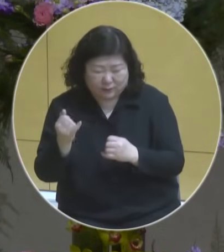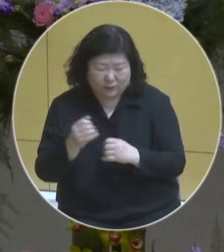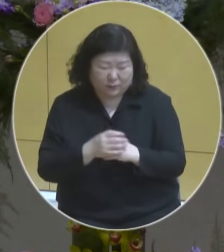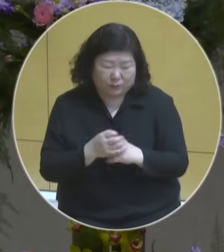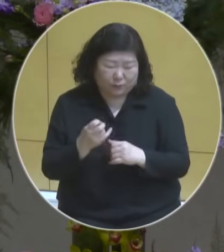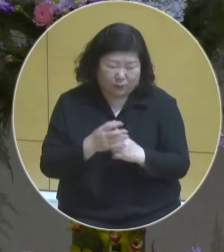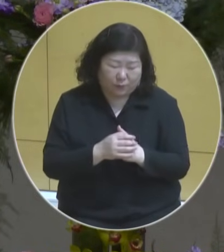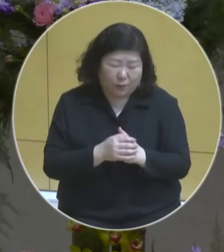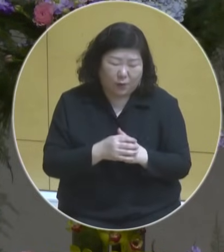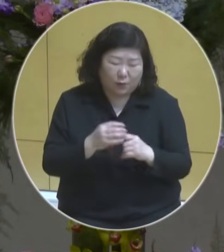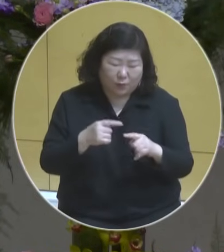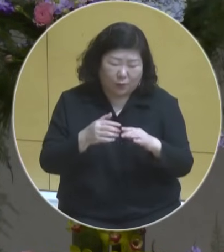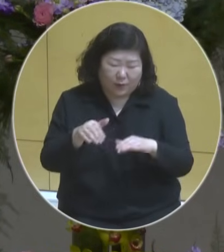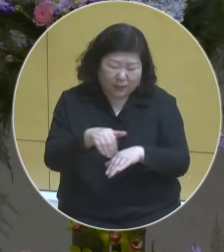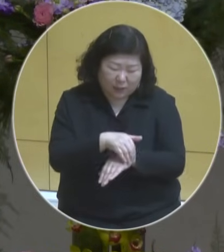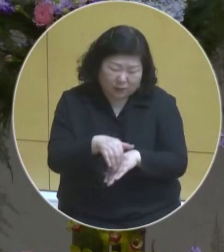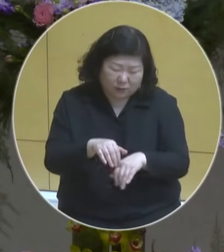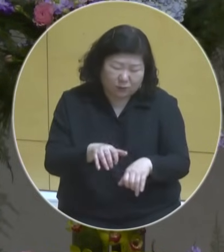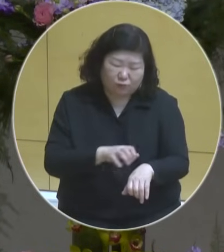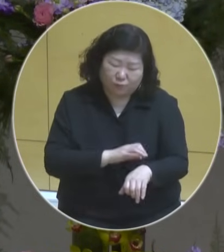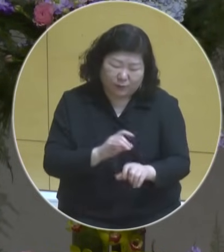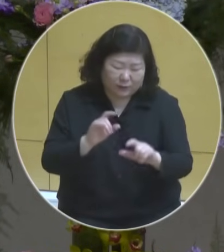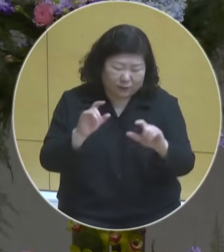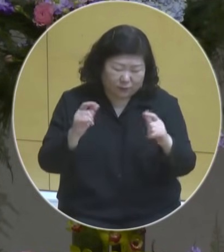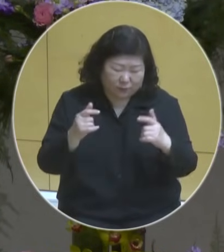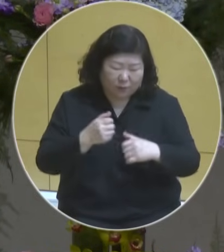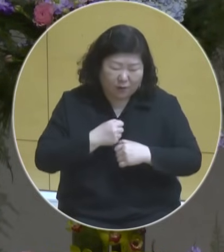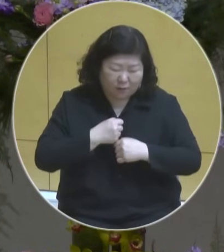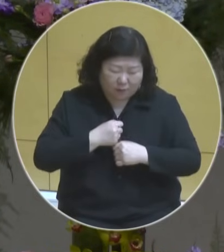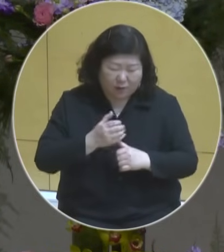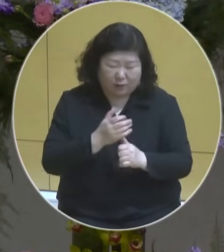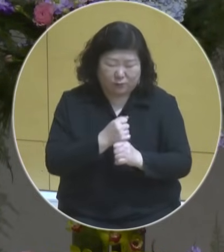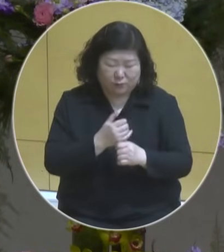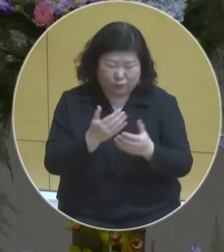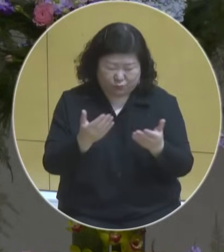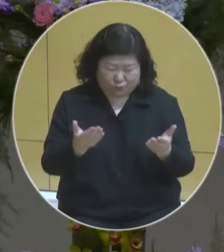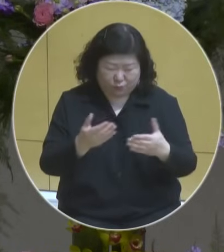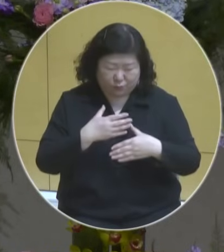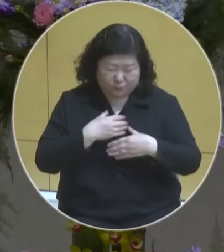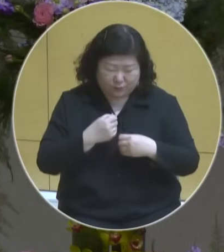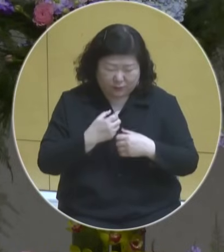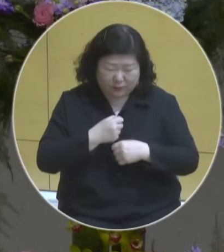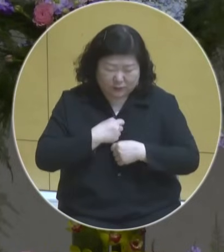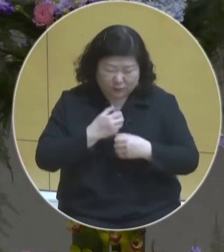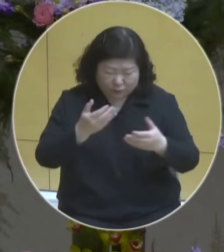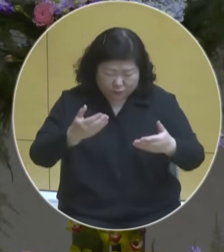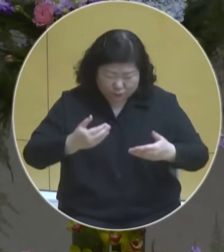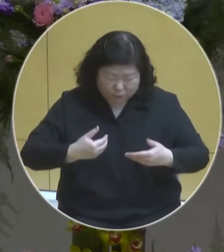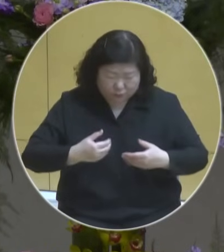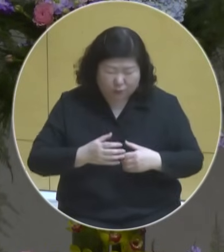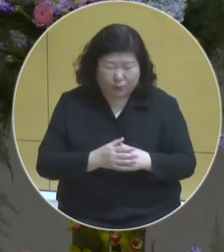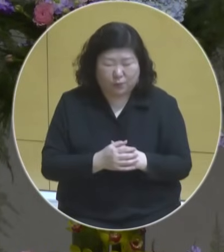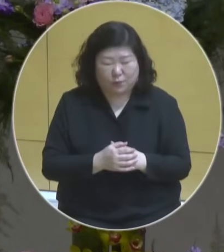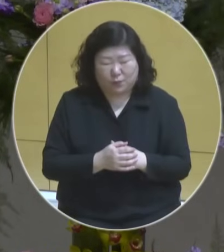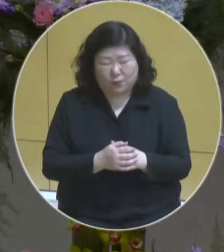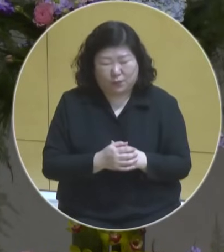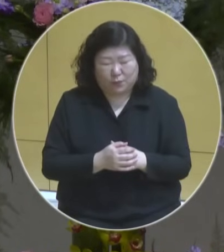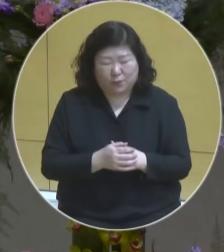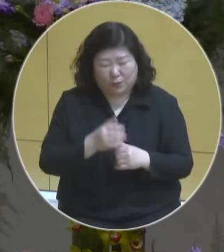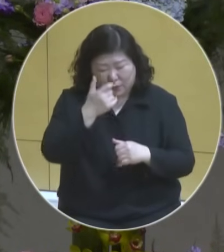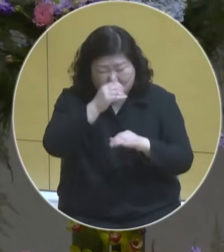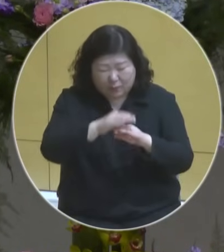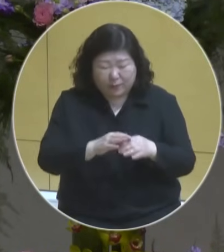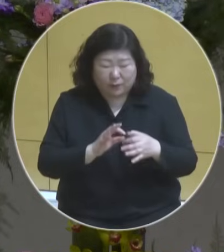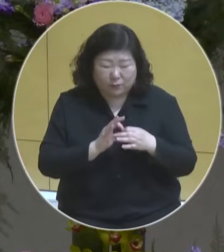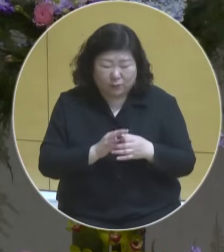출입하는 길이 불편하지 않도록 주께서 건강을 붙들어 주시고 안전하게 지켜 주실뿐 아니라 하나님 예배를 통해